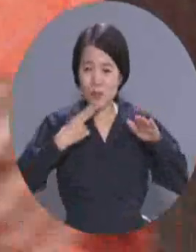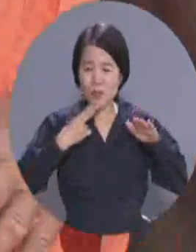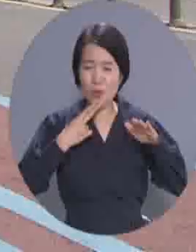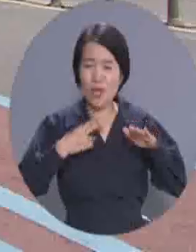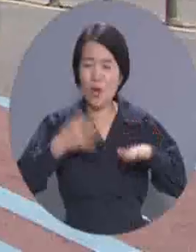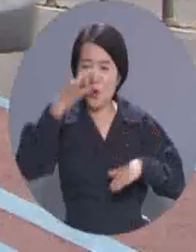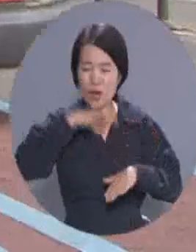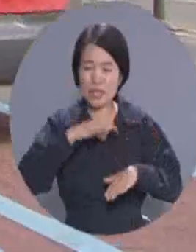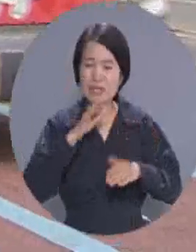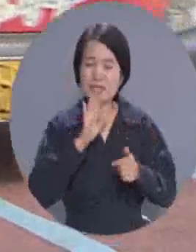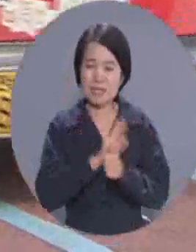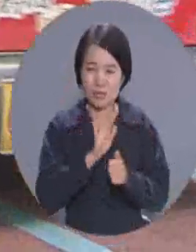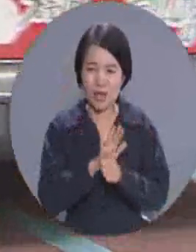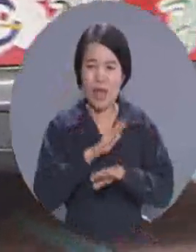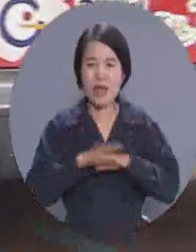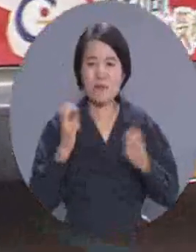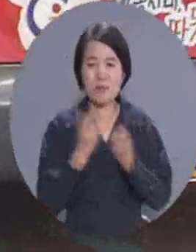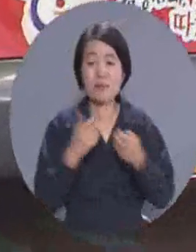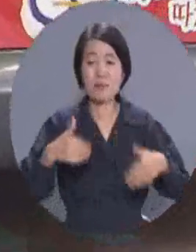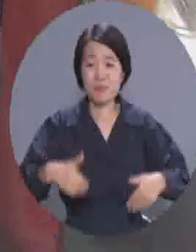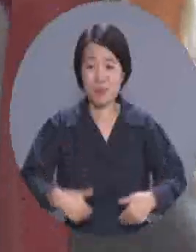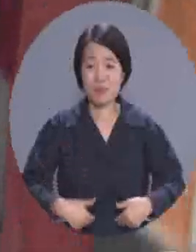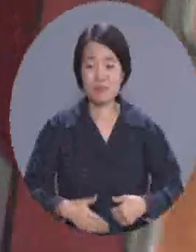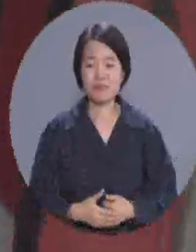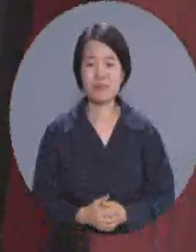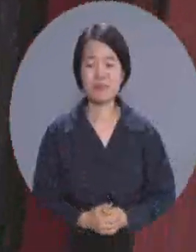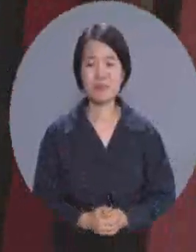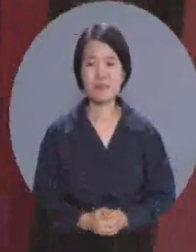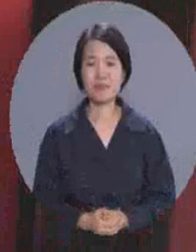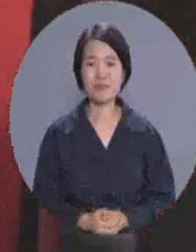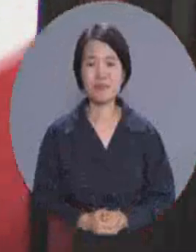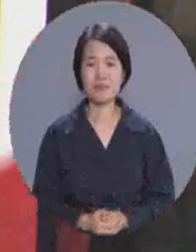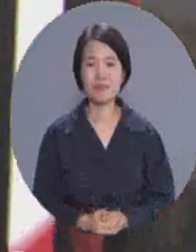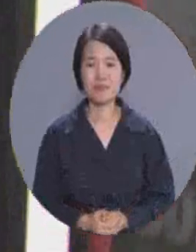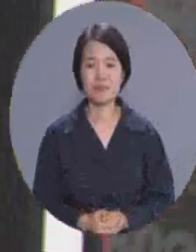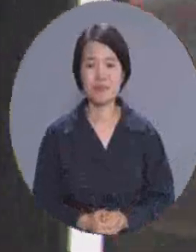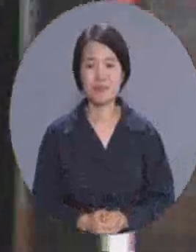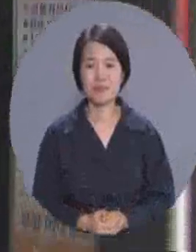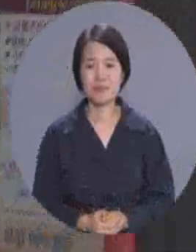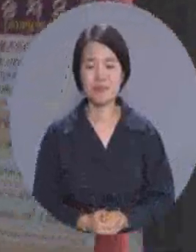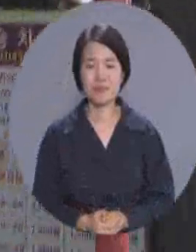실효적인 지원과 대책이 필요해 보입니다. MBC 뉴스 문형철입니다.